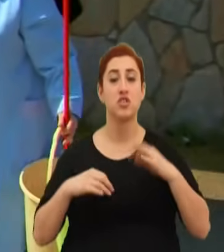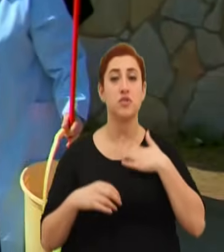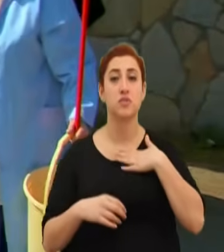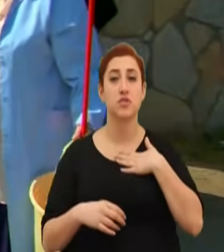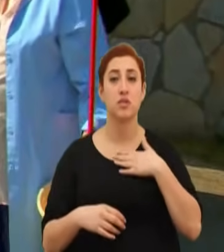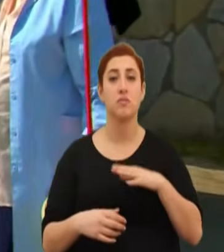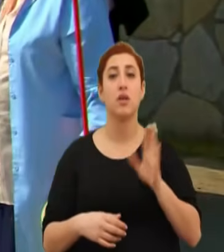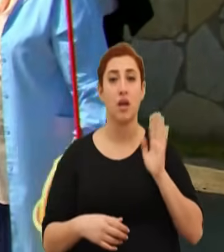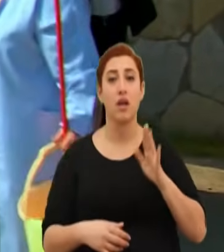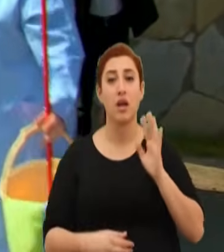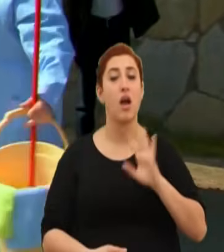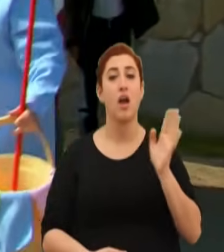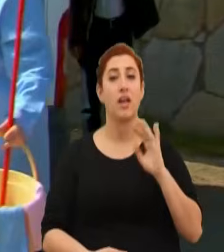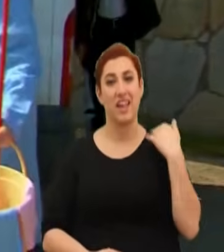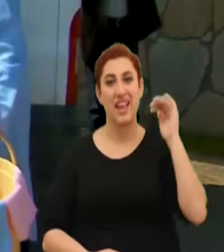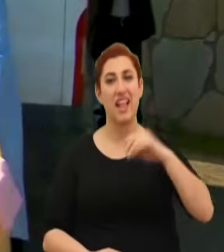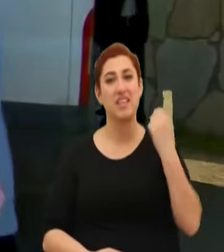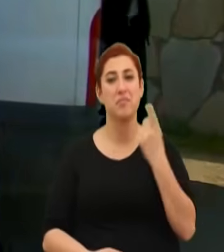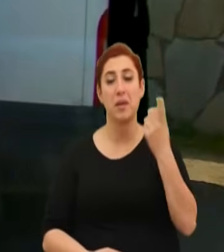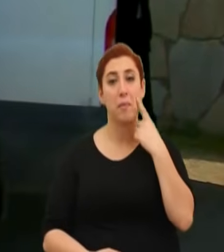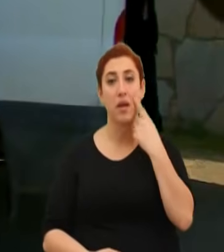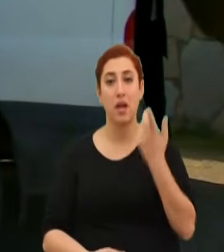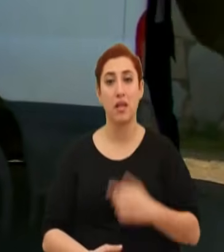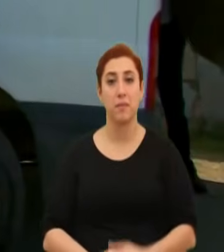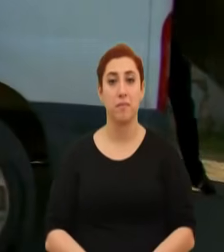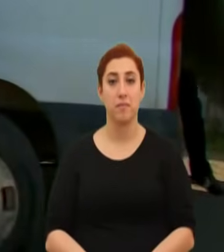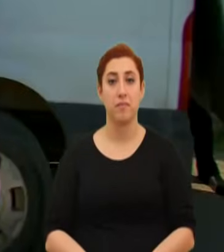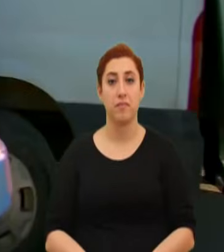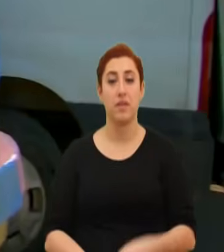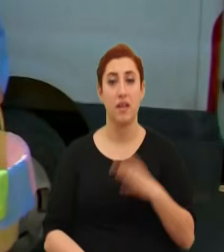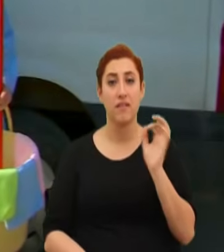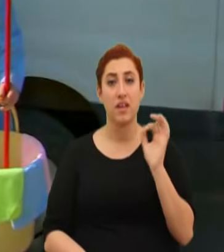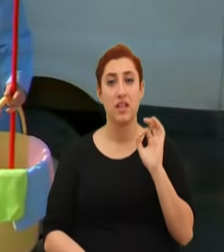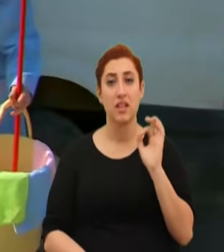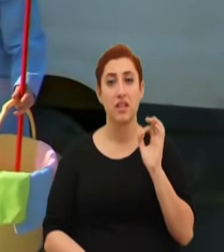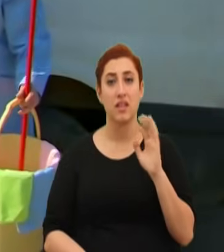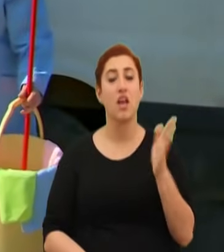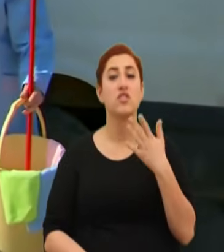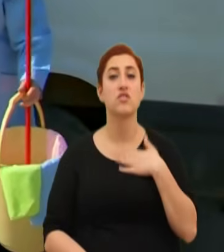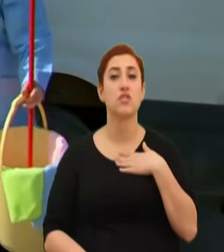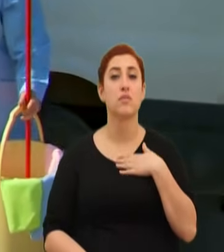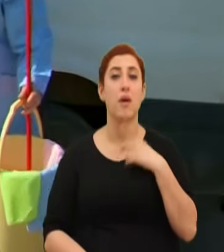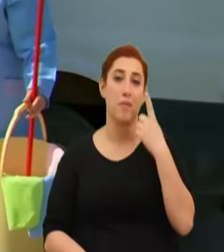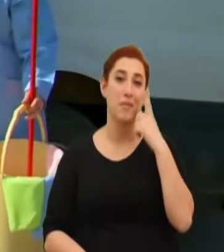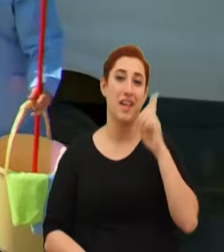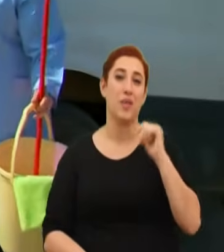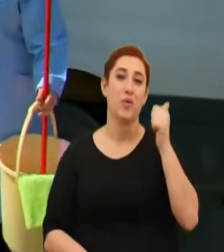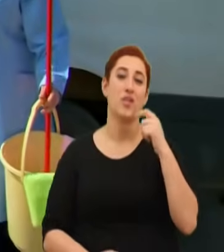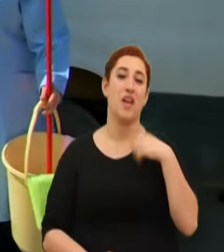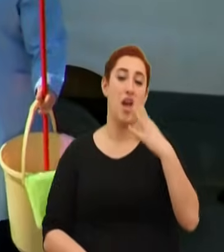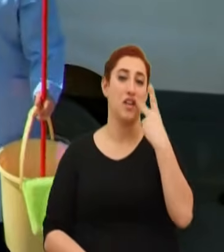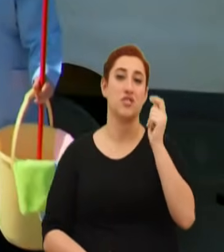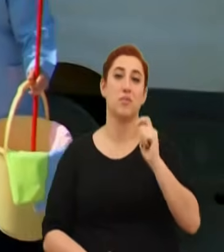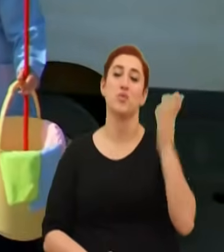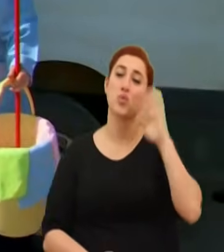canım. Evet geldik bir yerlere işte bakalım. Evet. Ha canım ama bak ilk günden şimdi azar